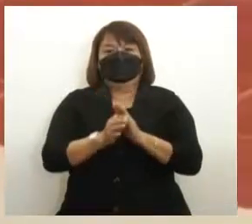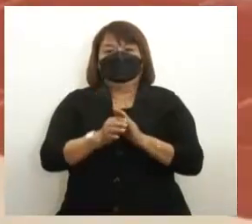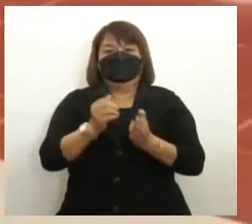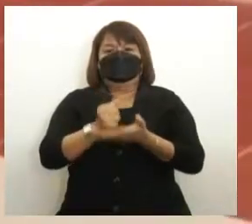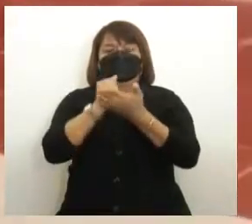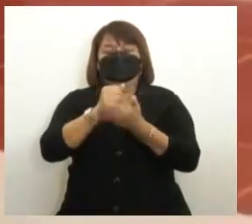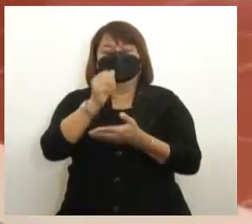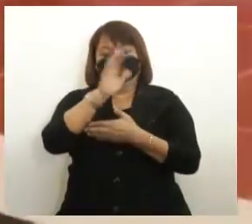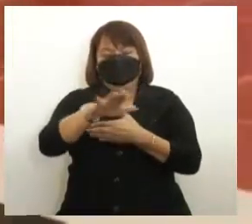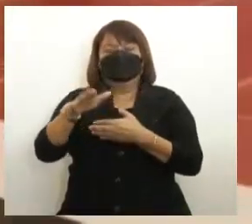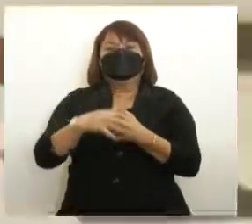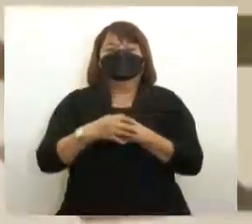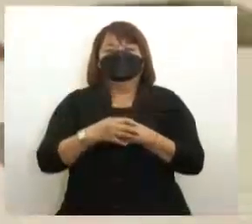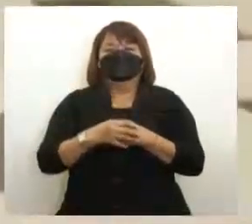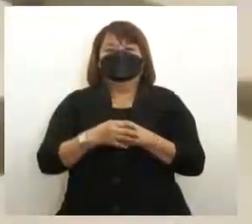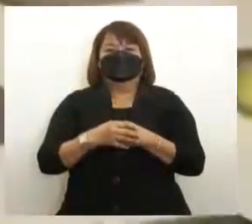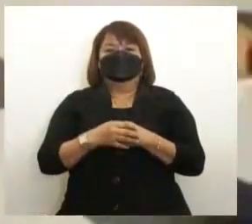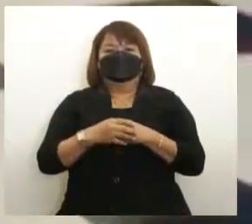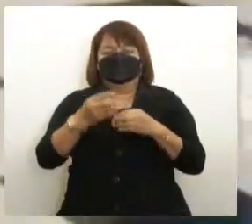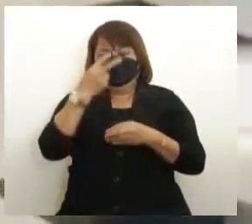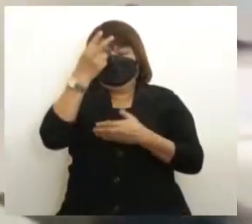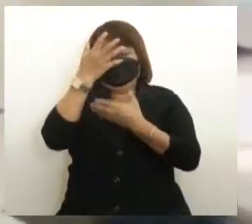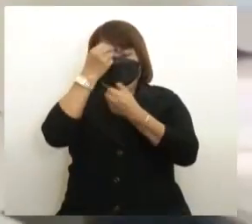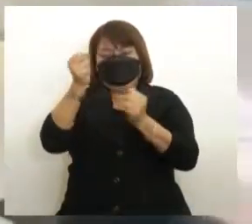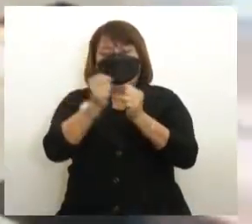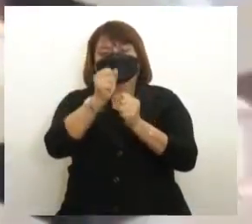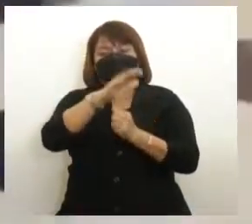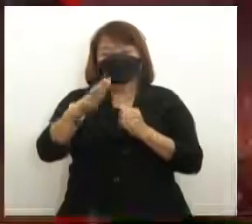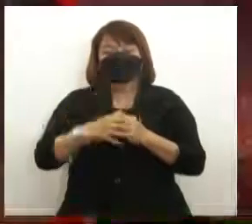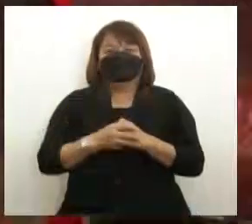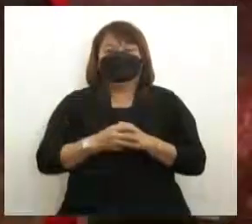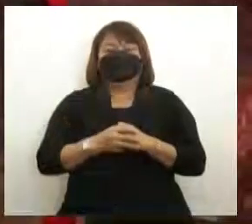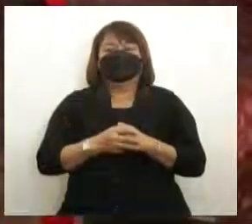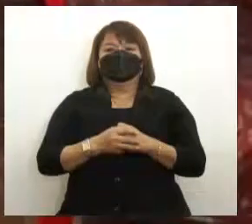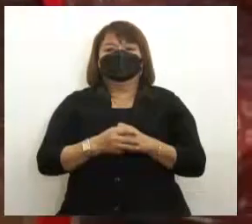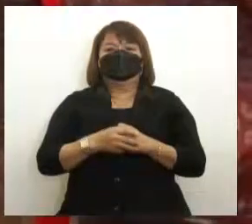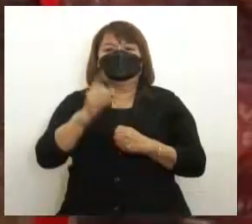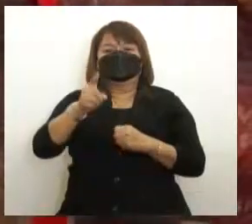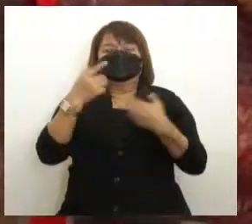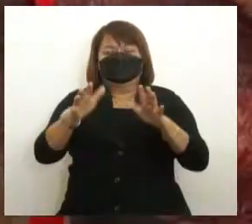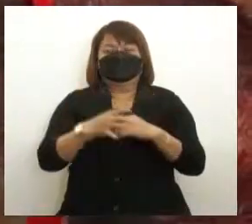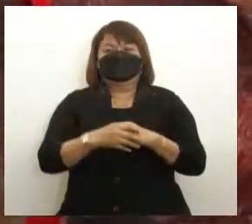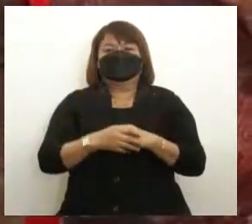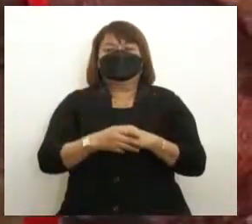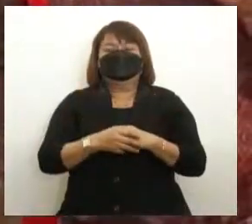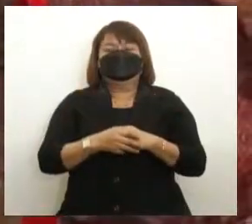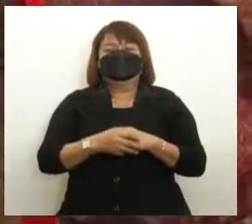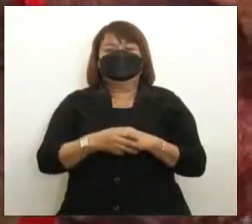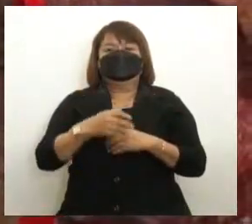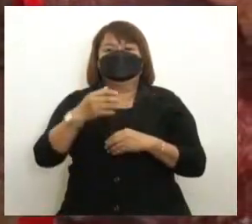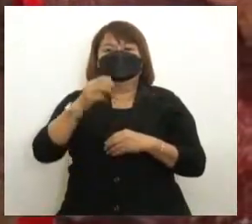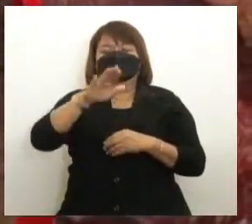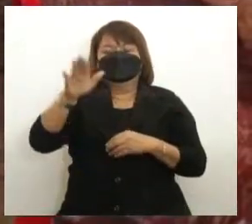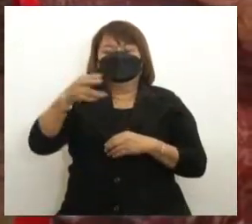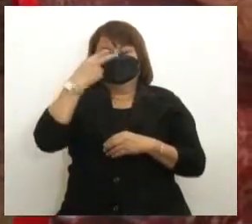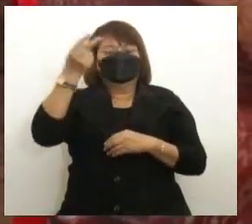แลน้องตี้แล้วก็ให้ความสนใจกับน้องตี้จ้า จริงๆแล้วอาตี้นะคะเมื่อก่อนเนี่